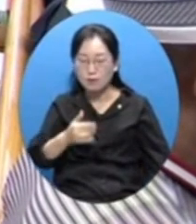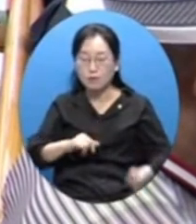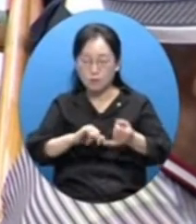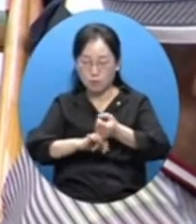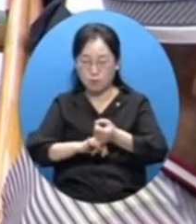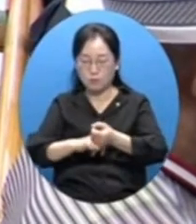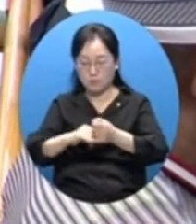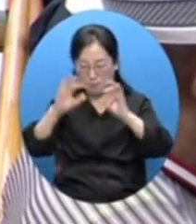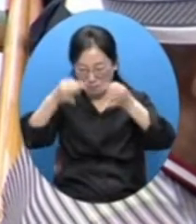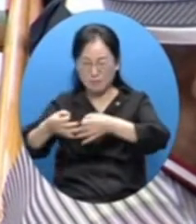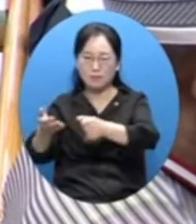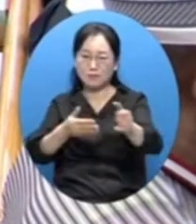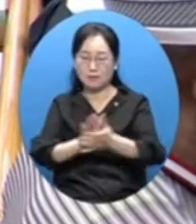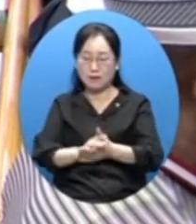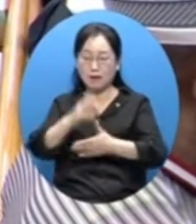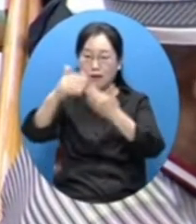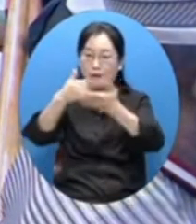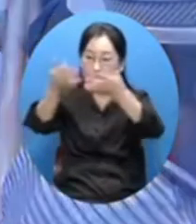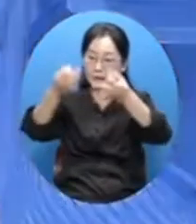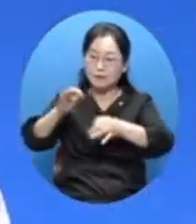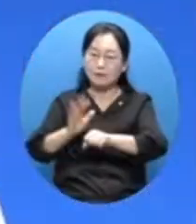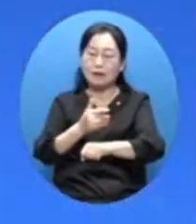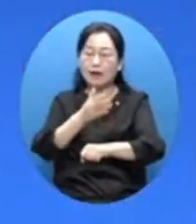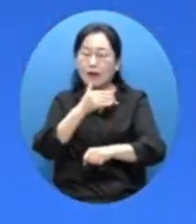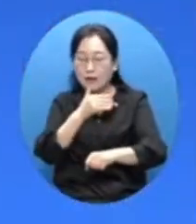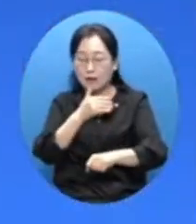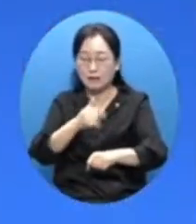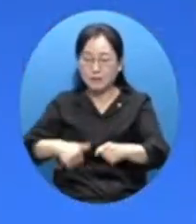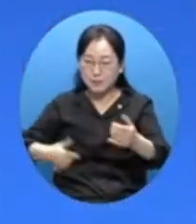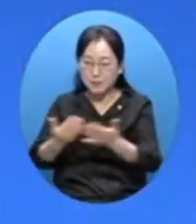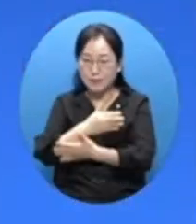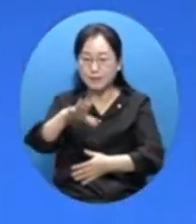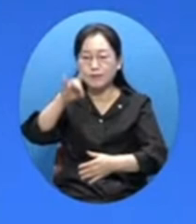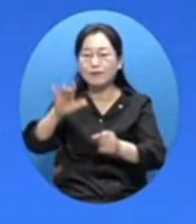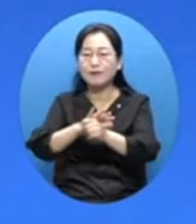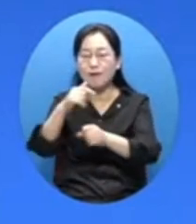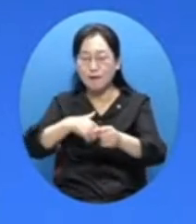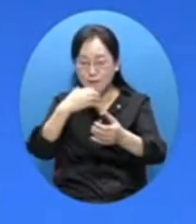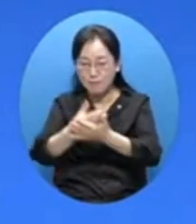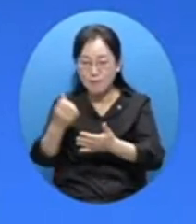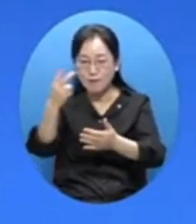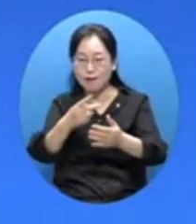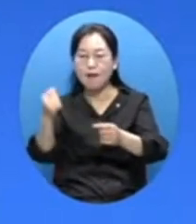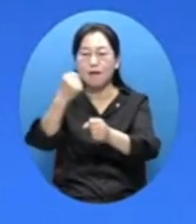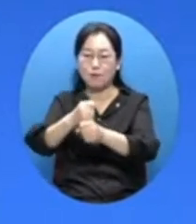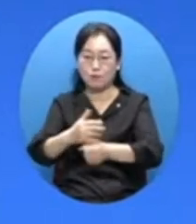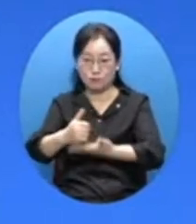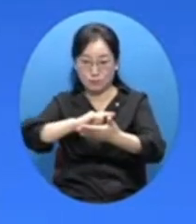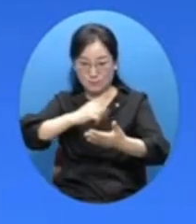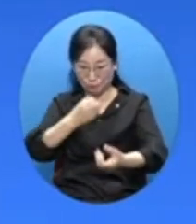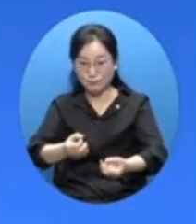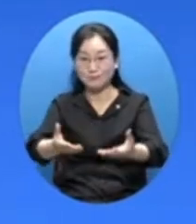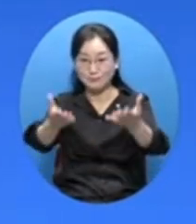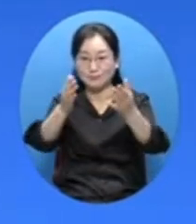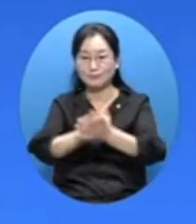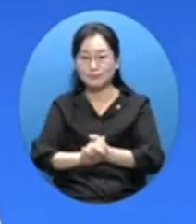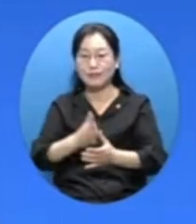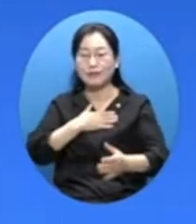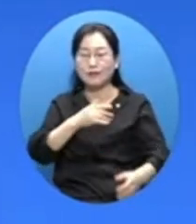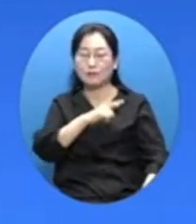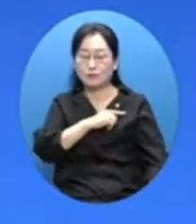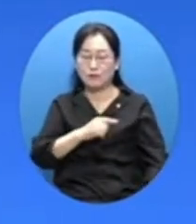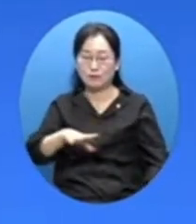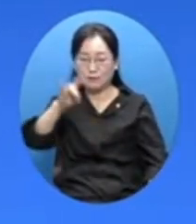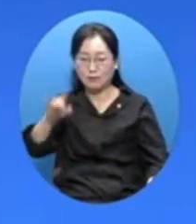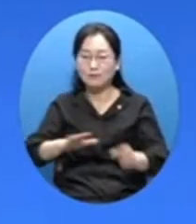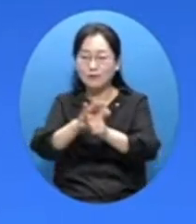것입니다. 하나님 앞에 잘못된 모습을 회개하고 첫사랑의 감격을 회복하게 되기를 주님의 이름으로 축원합니다. 내가 먼저 첫사랑을